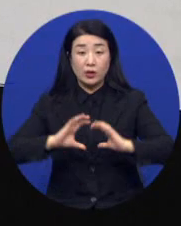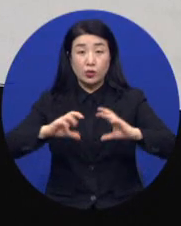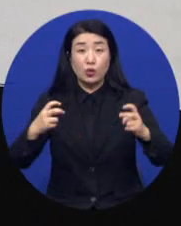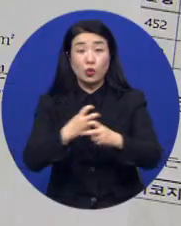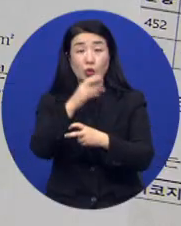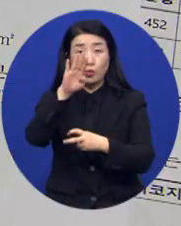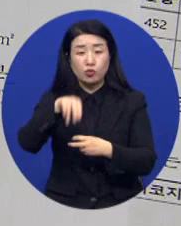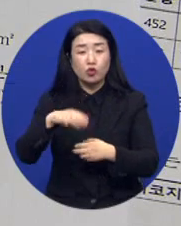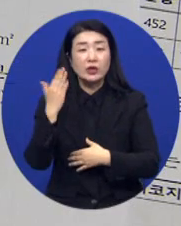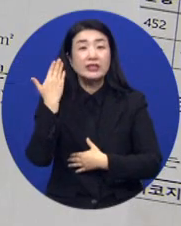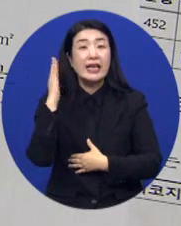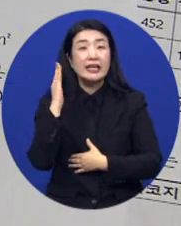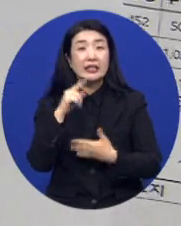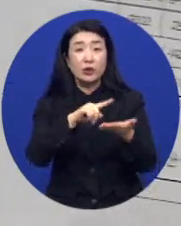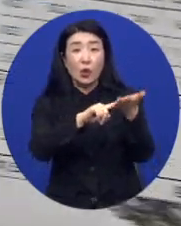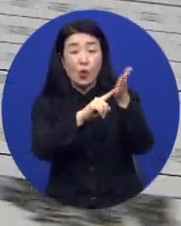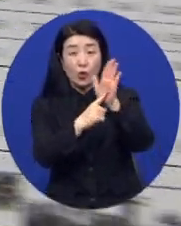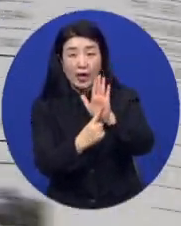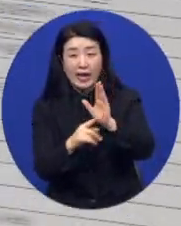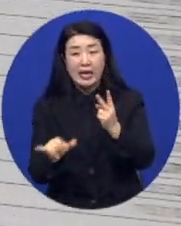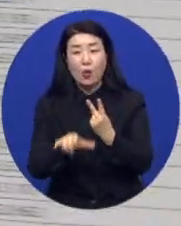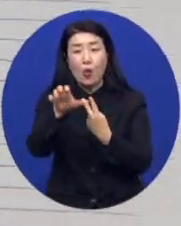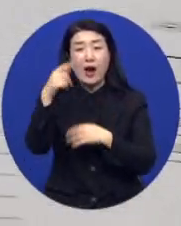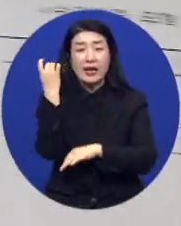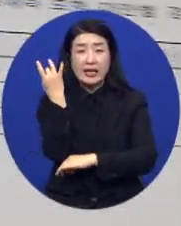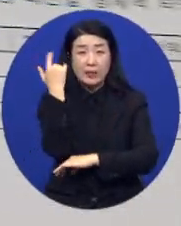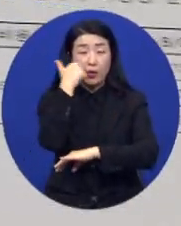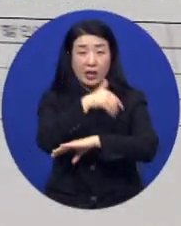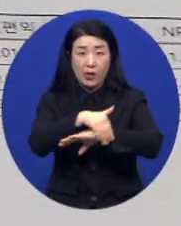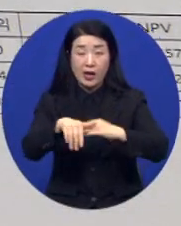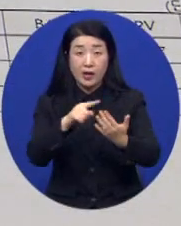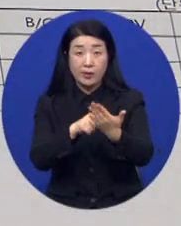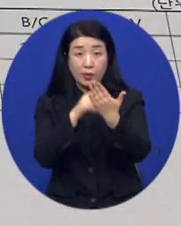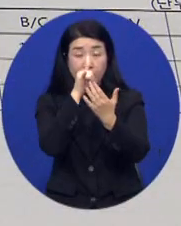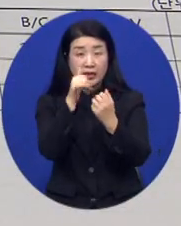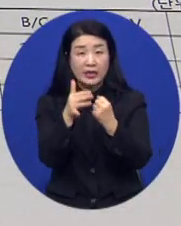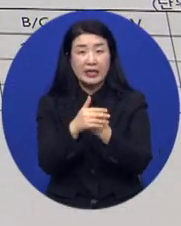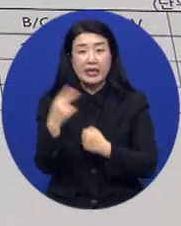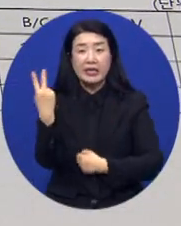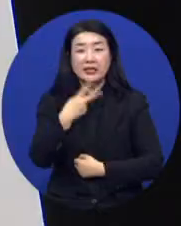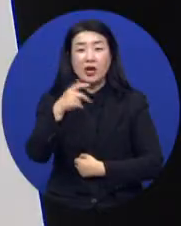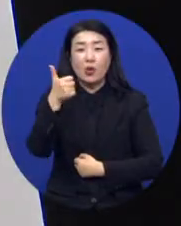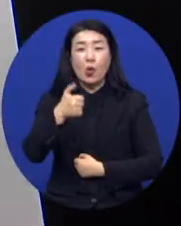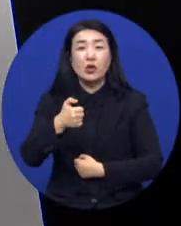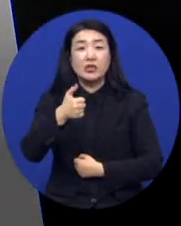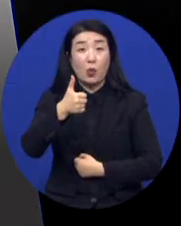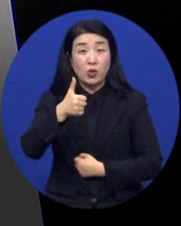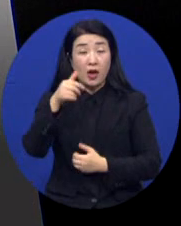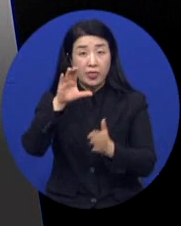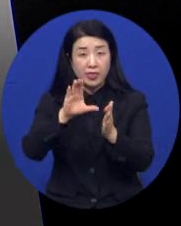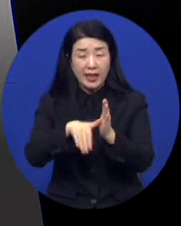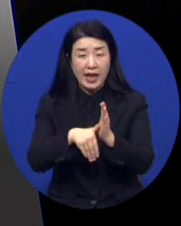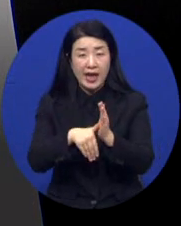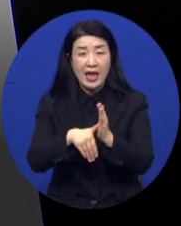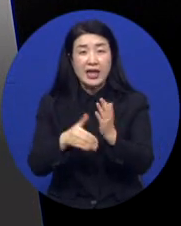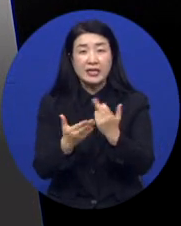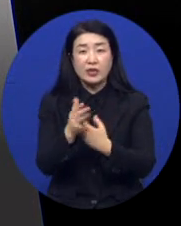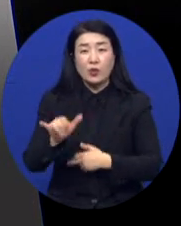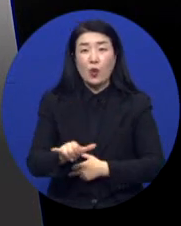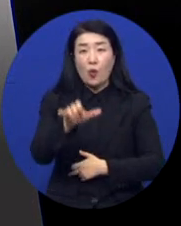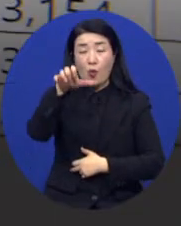국토교통부가 최근 공개한 제2공항 기본 계획안에서 예측한 2055년 제주지역 항공 여객